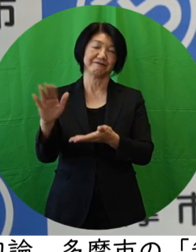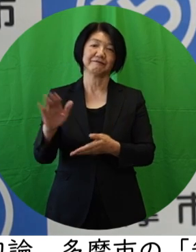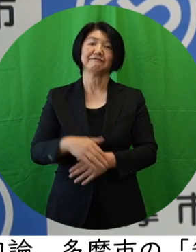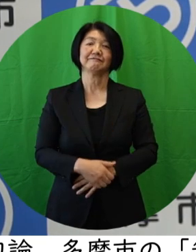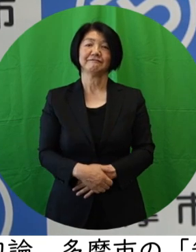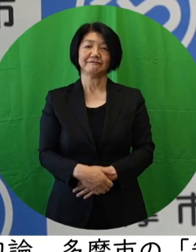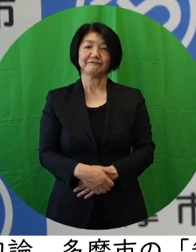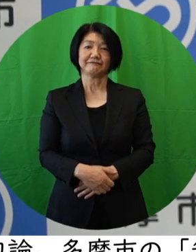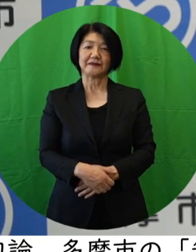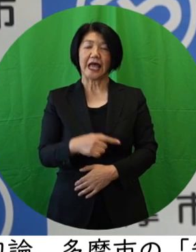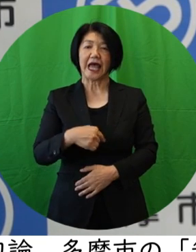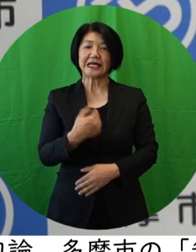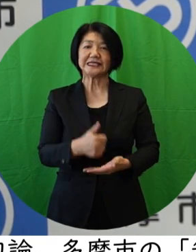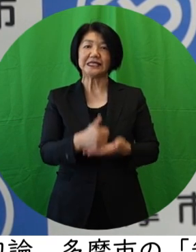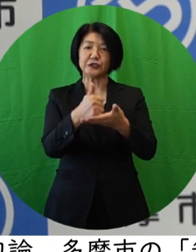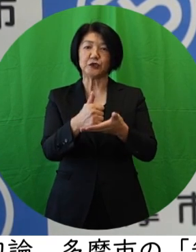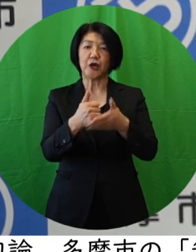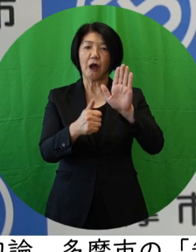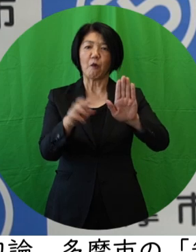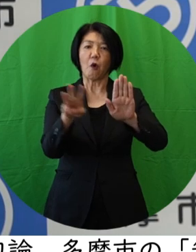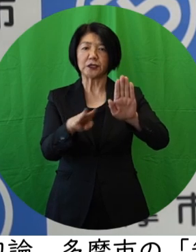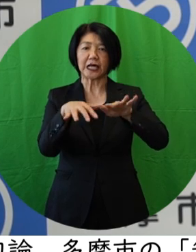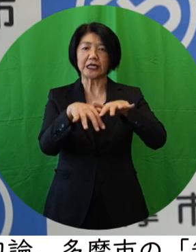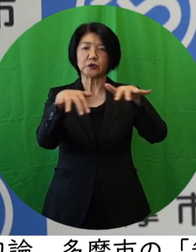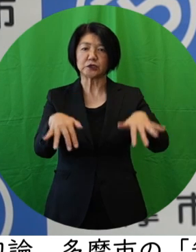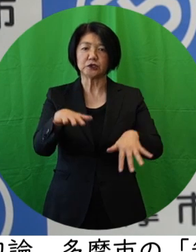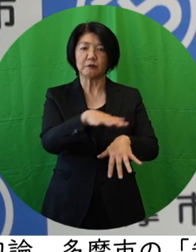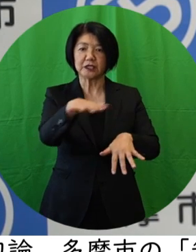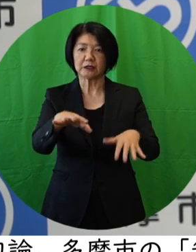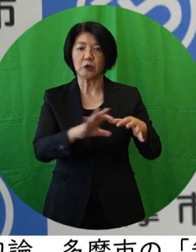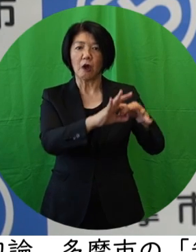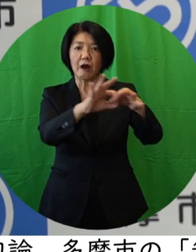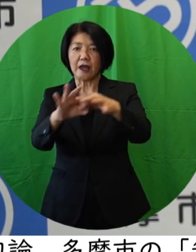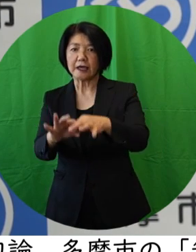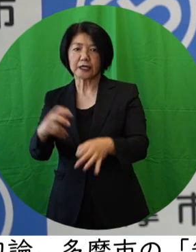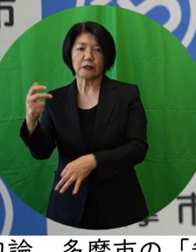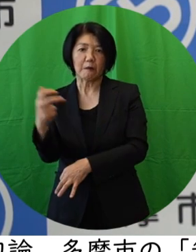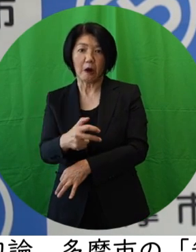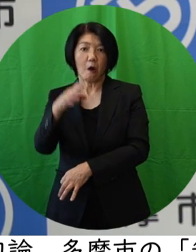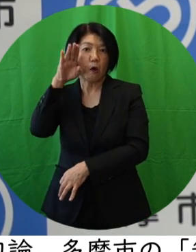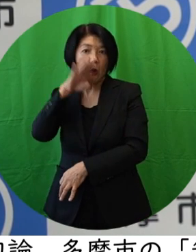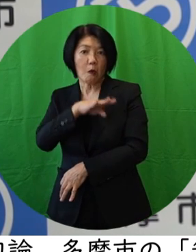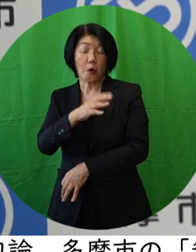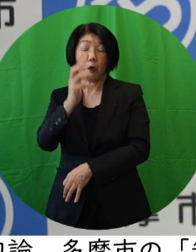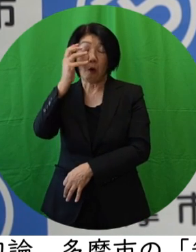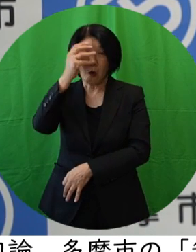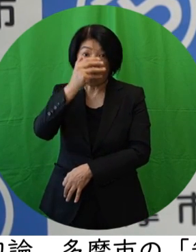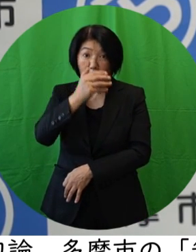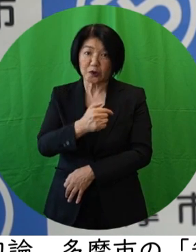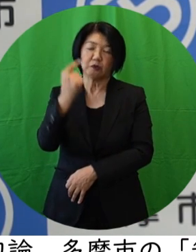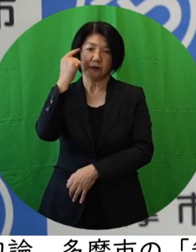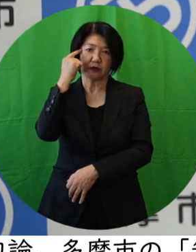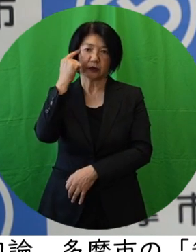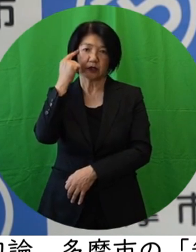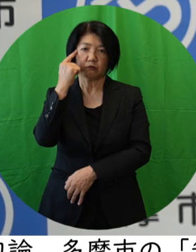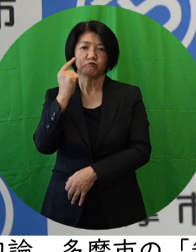た自主防災組織の皆さんの電験の良さには驚きました聞け